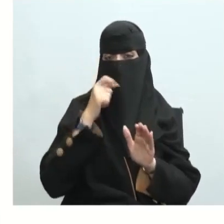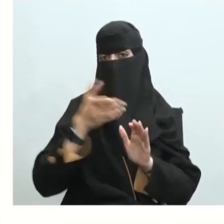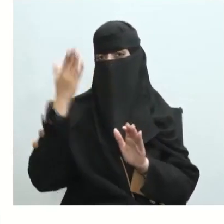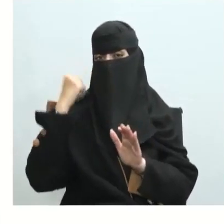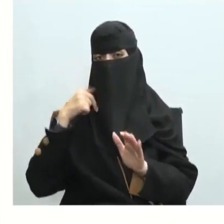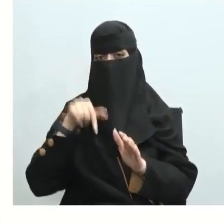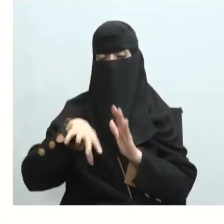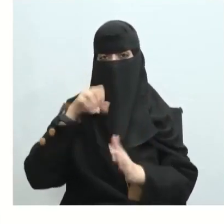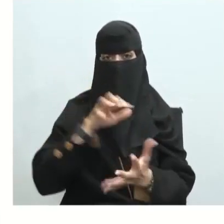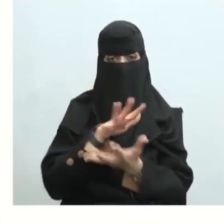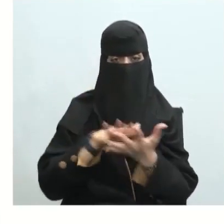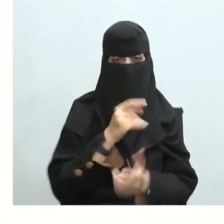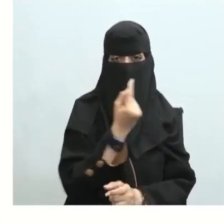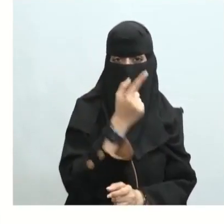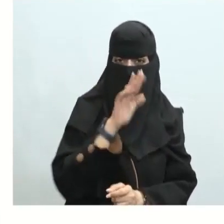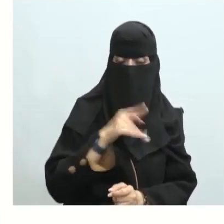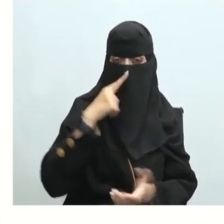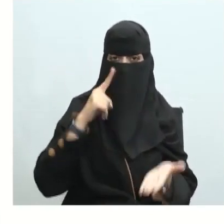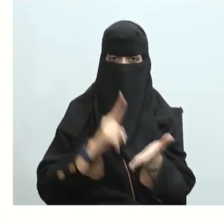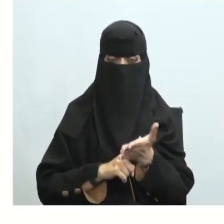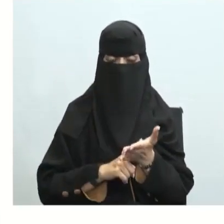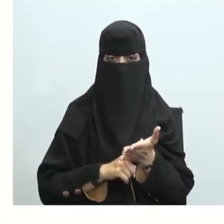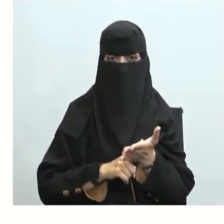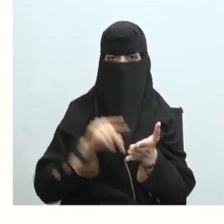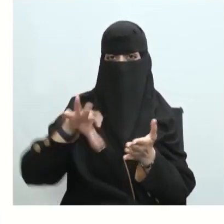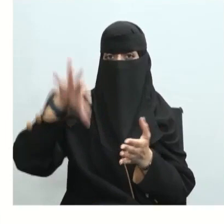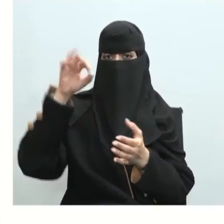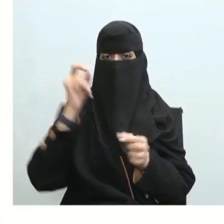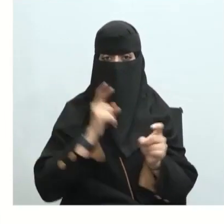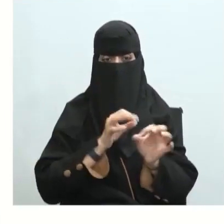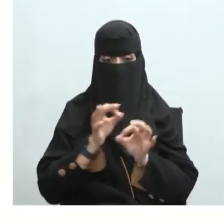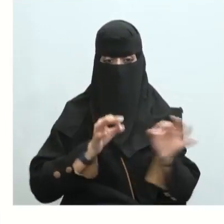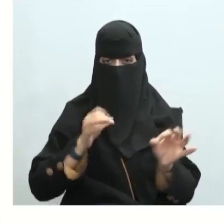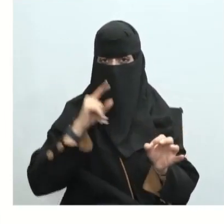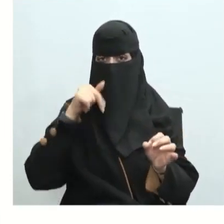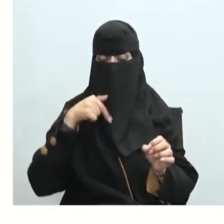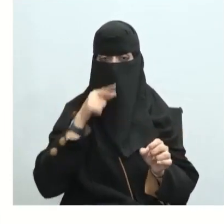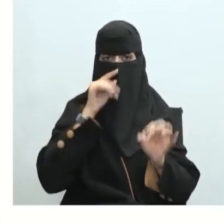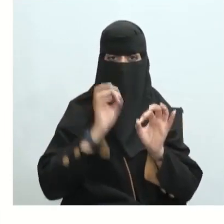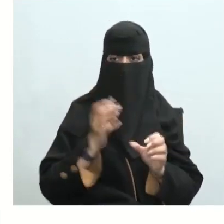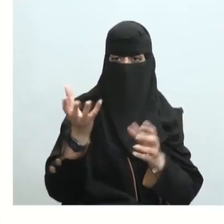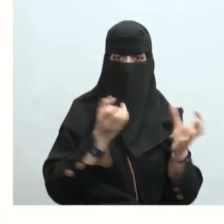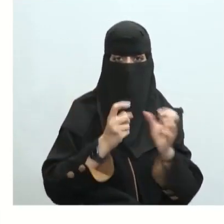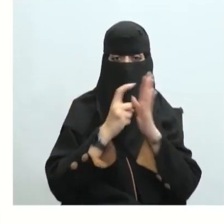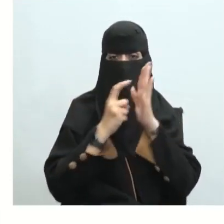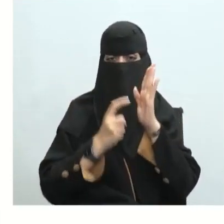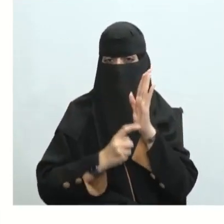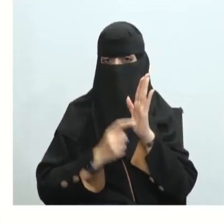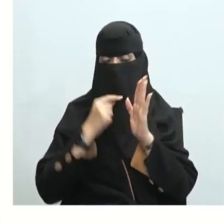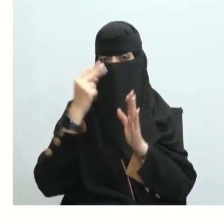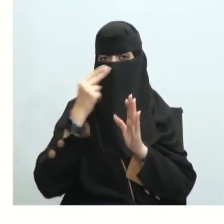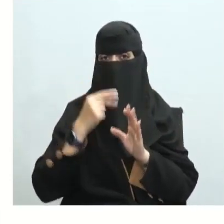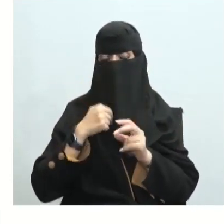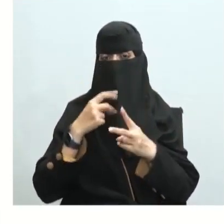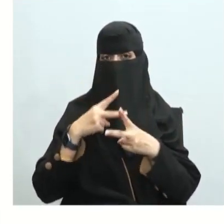الشكوى واما واما الطلب الذين خططهما مسترشدا بالعناصر الفنيه الاتيه لاحظ العناصر الفنيه هنا